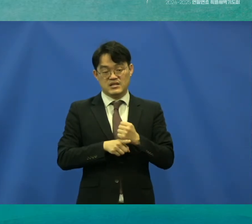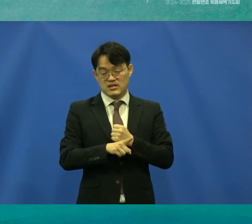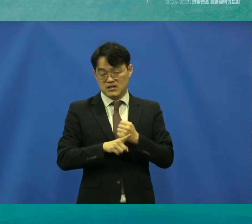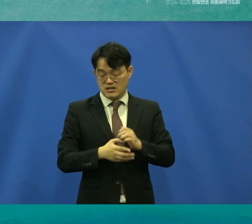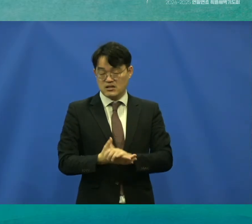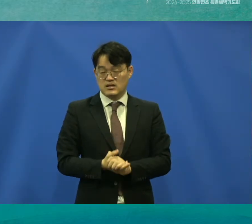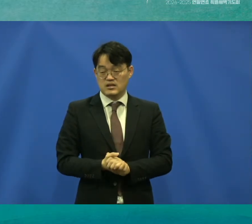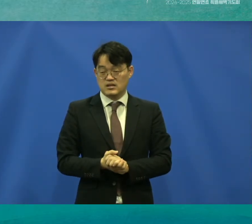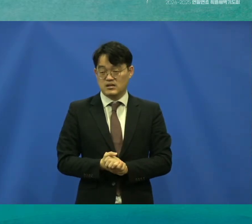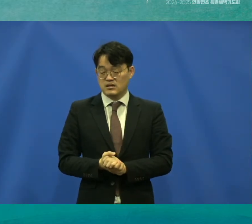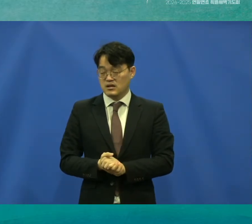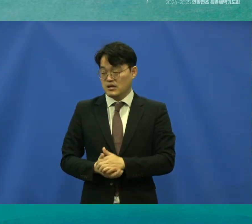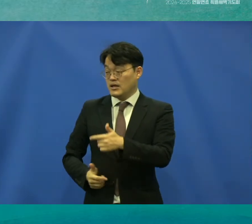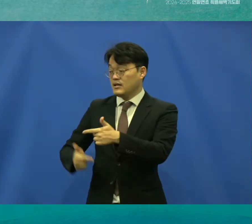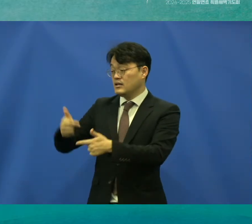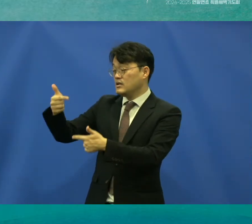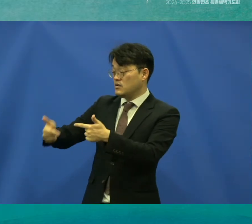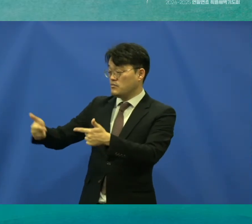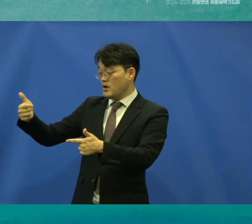니누의 백성들.